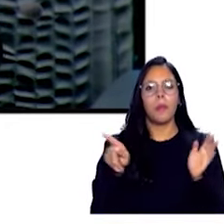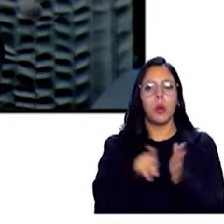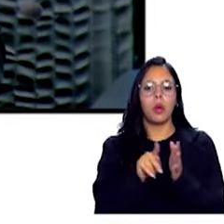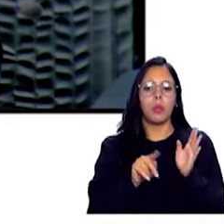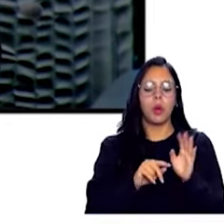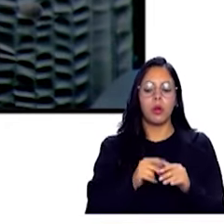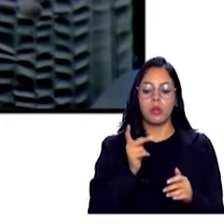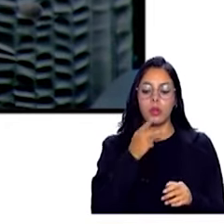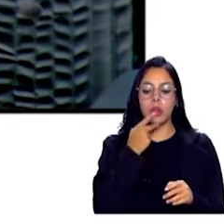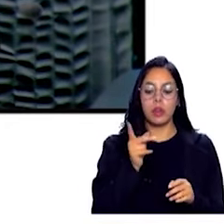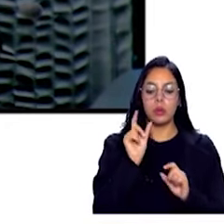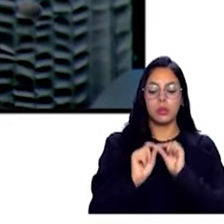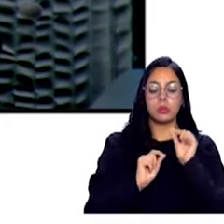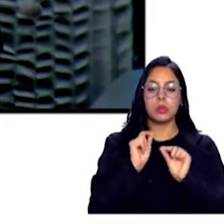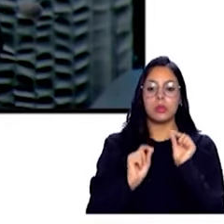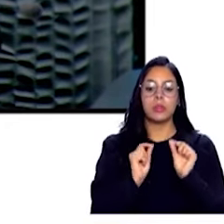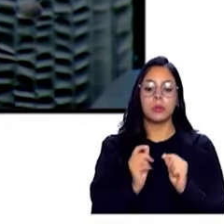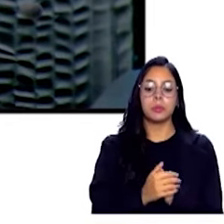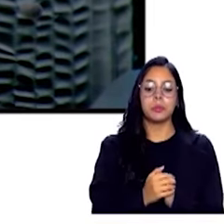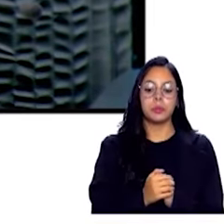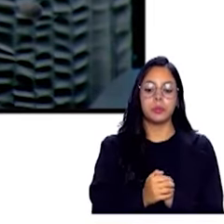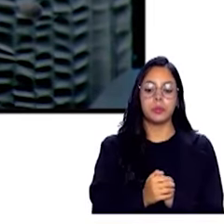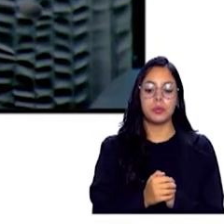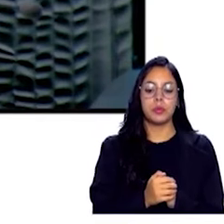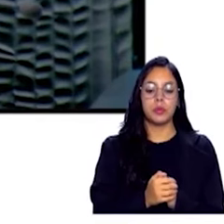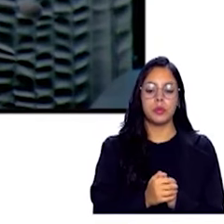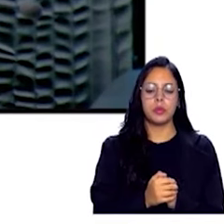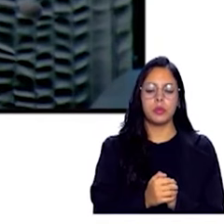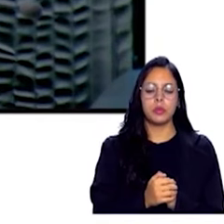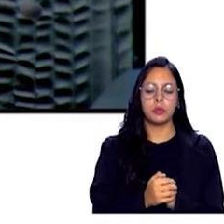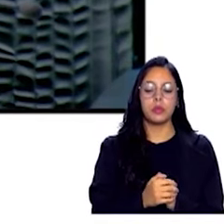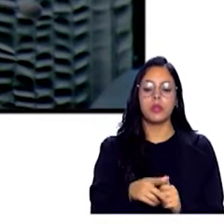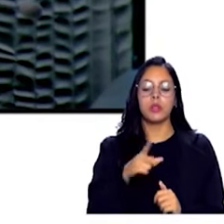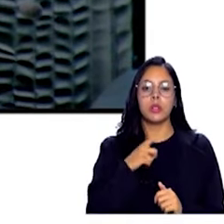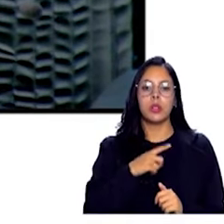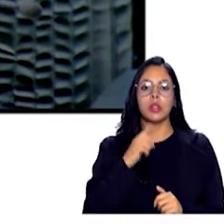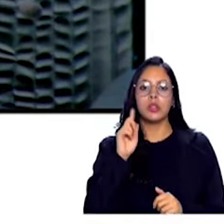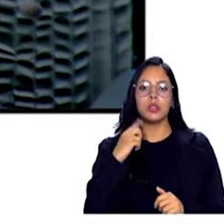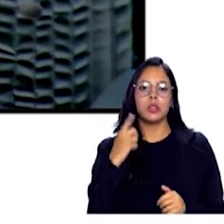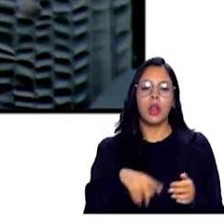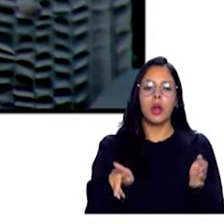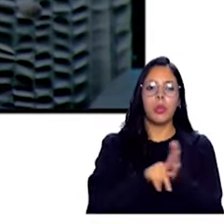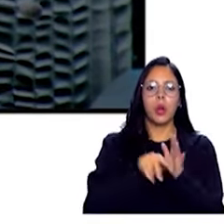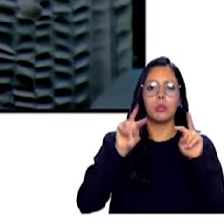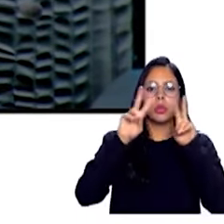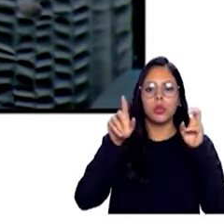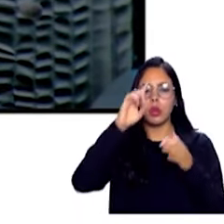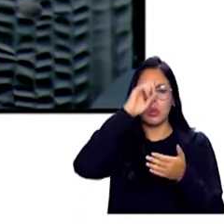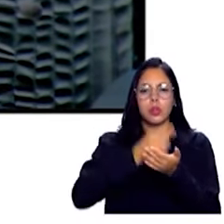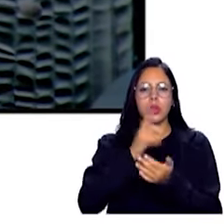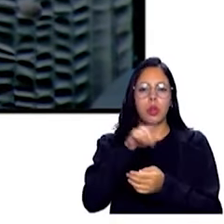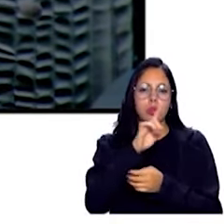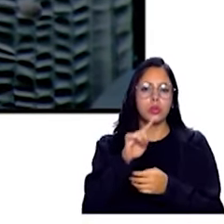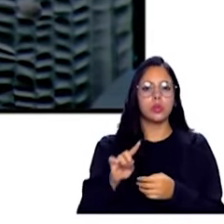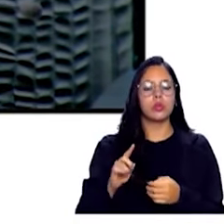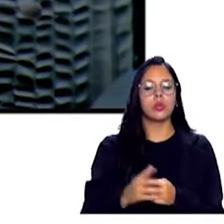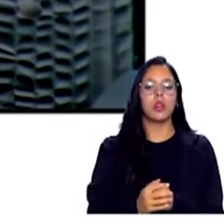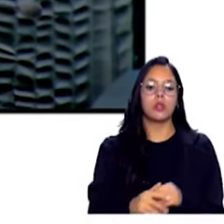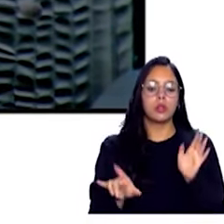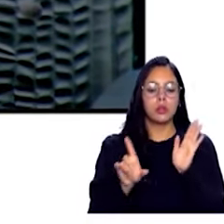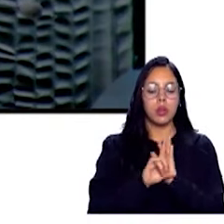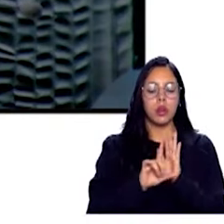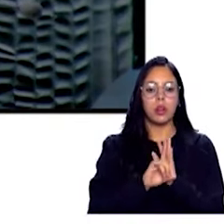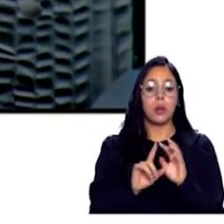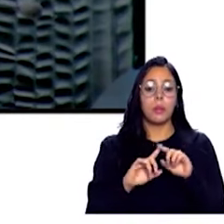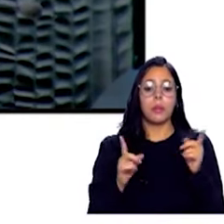entre les avocats de la cour de cassation ET la cour de cassation Il s'agit simplement de Dire qu'on va structurer des des